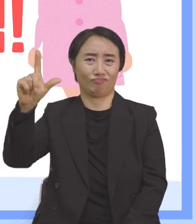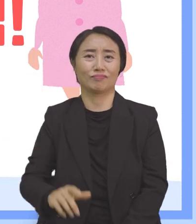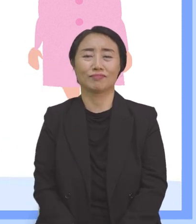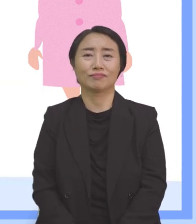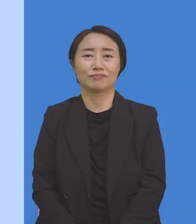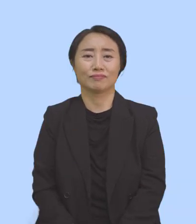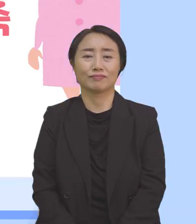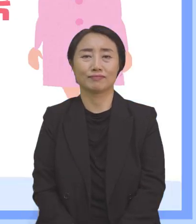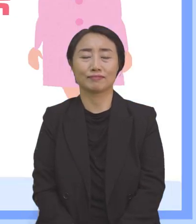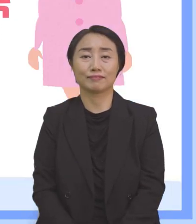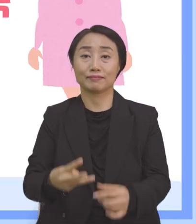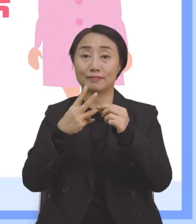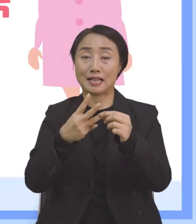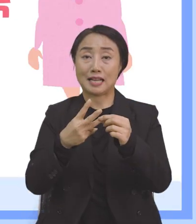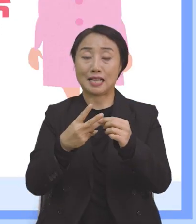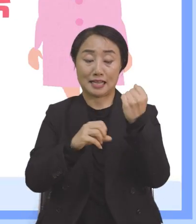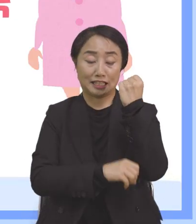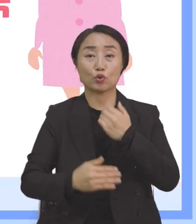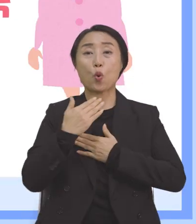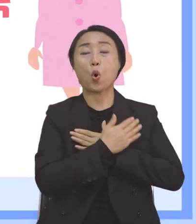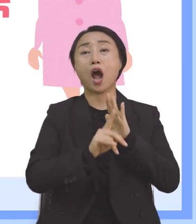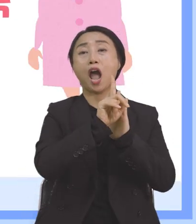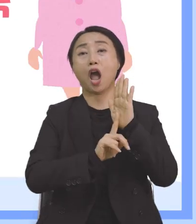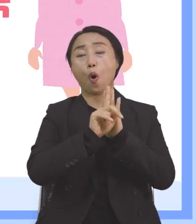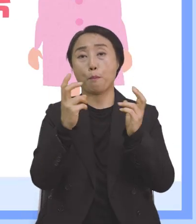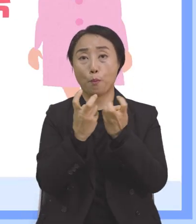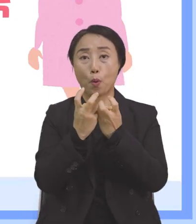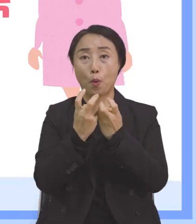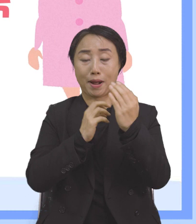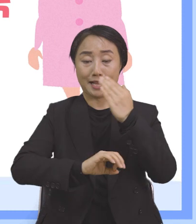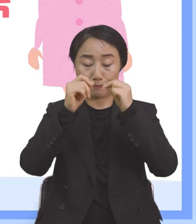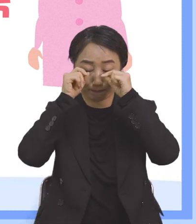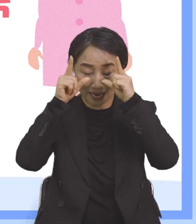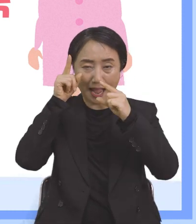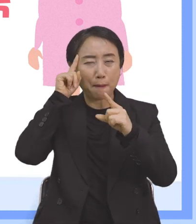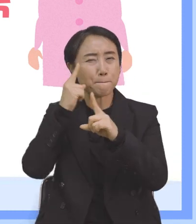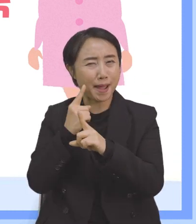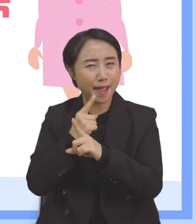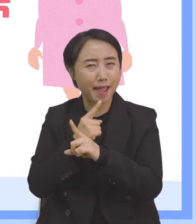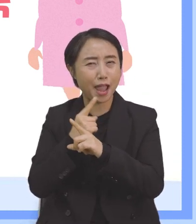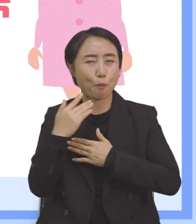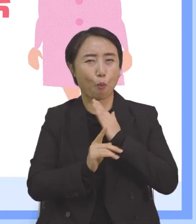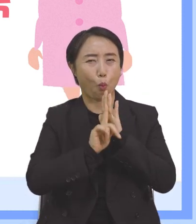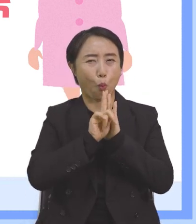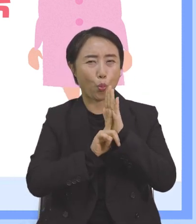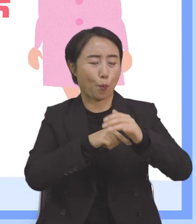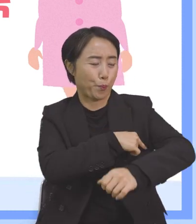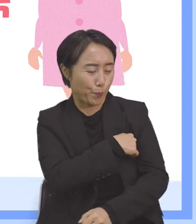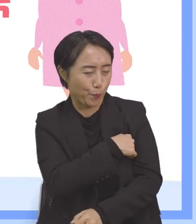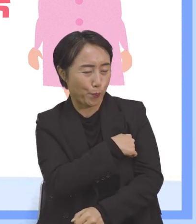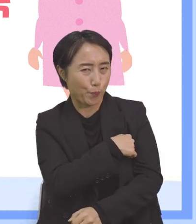단점이 있습니다. 세 번째는 기초체온법입니다. 기상 후에 매일 체온을 측정하여 임신이 되지